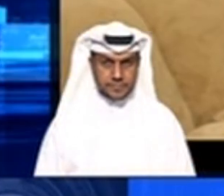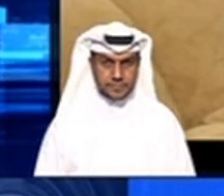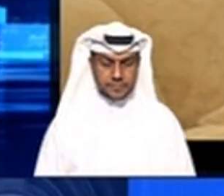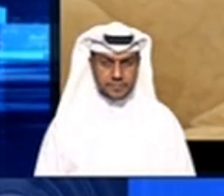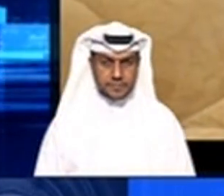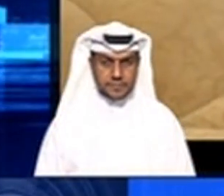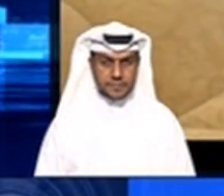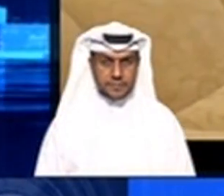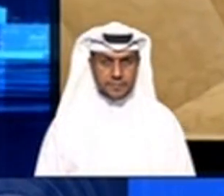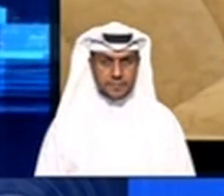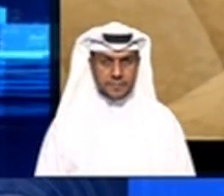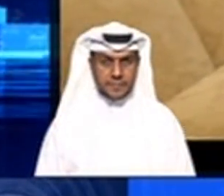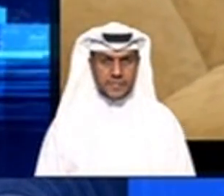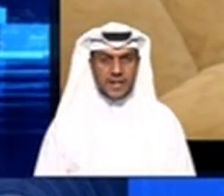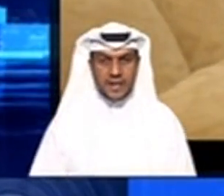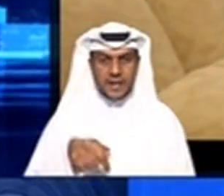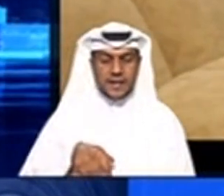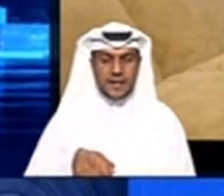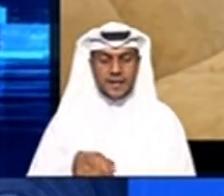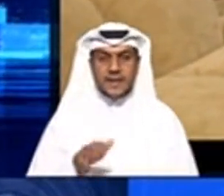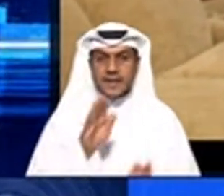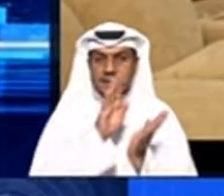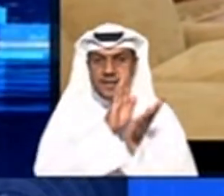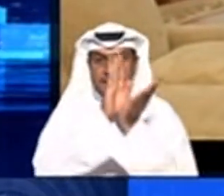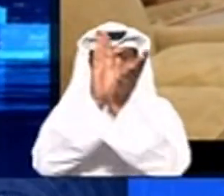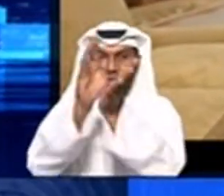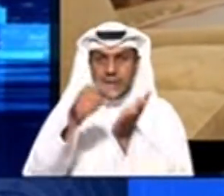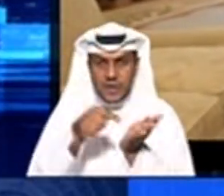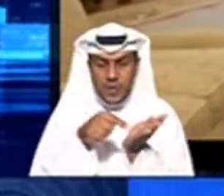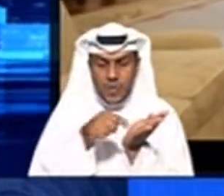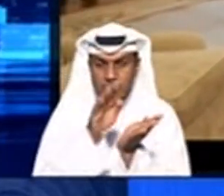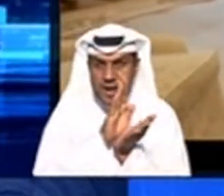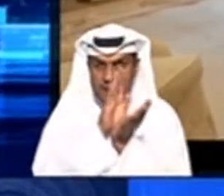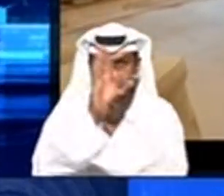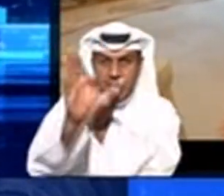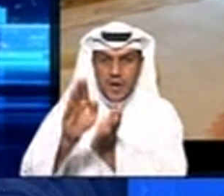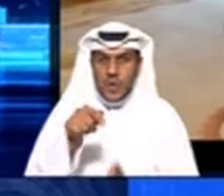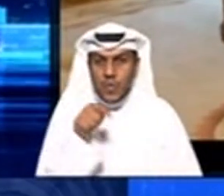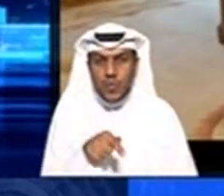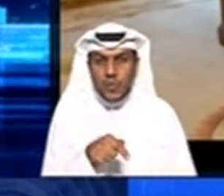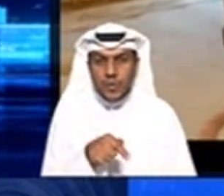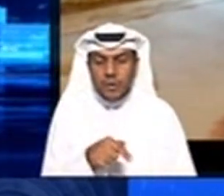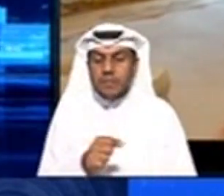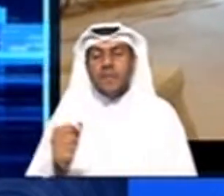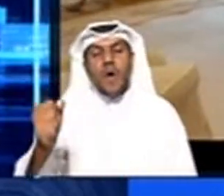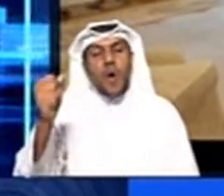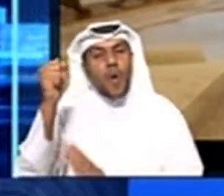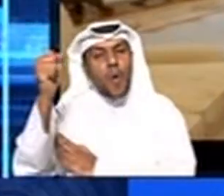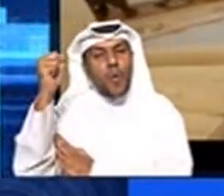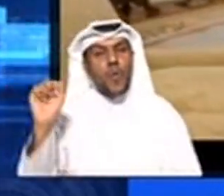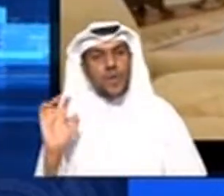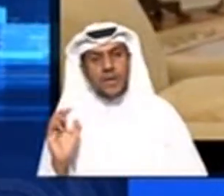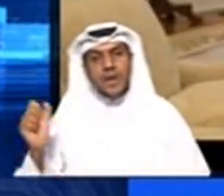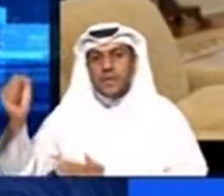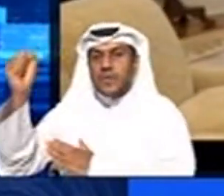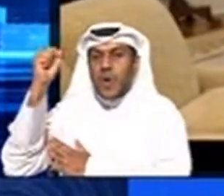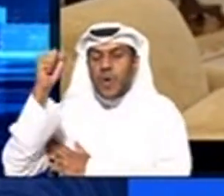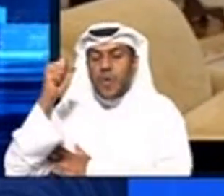يا أختها، هذا الوسام هو بحد ذاته يعكس متانة ومكانة العلاقات